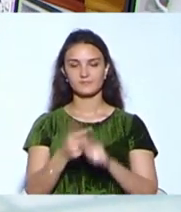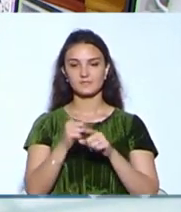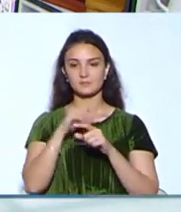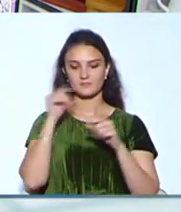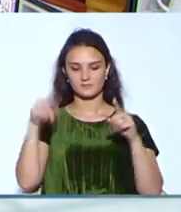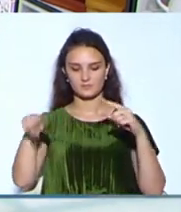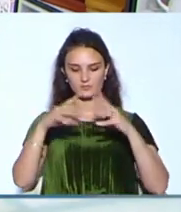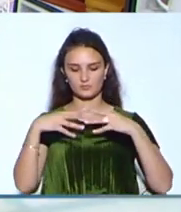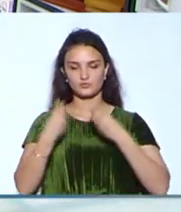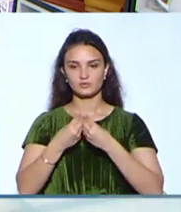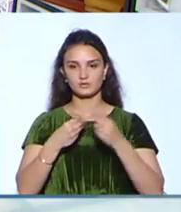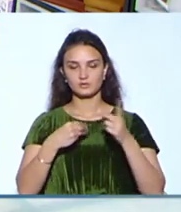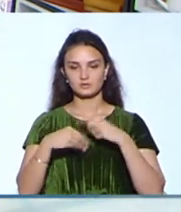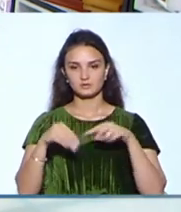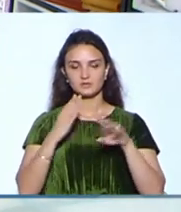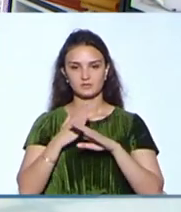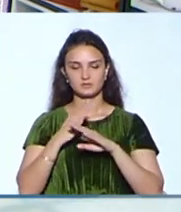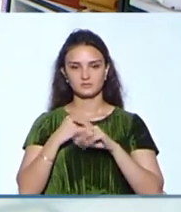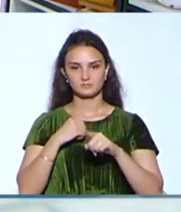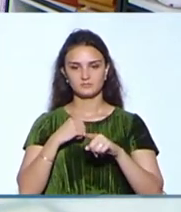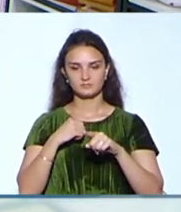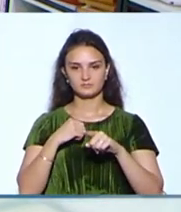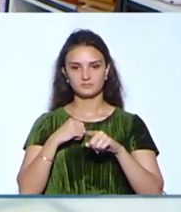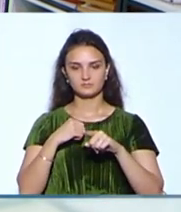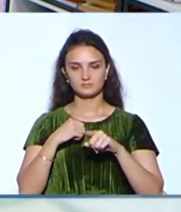ბევრ ოჯახს აქვს